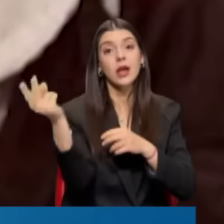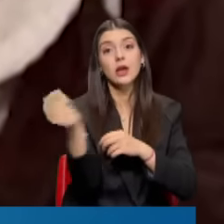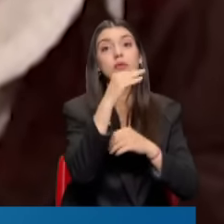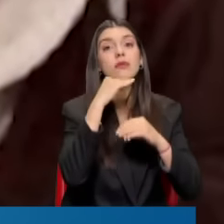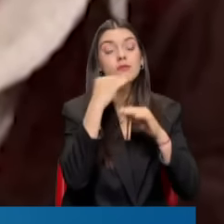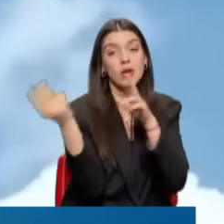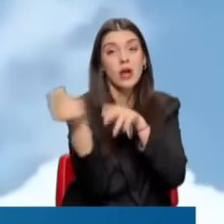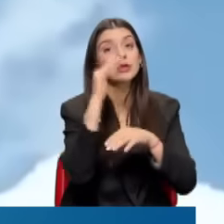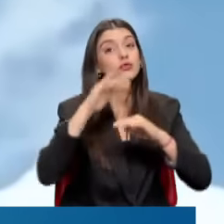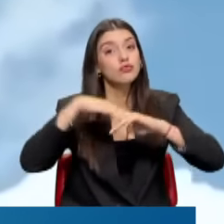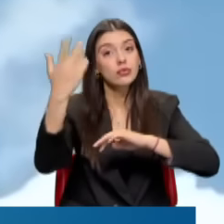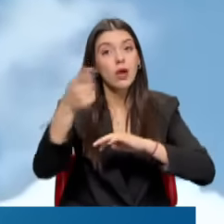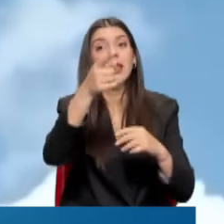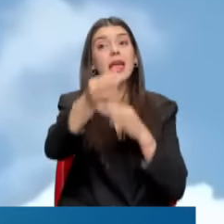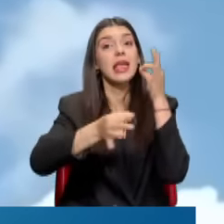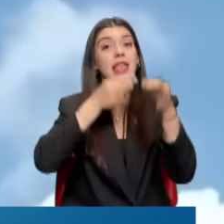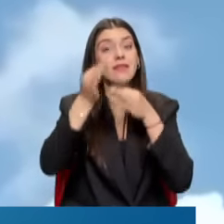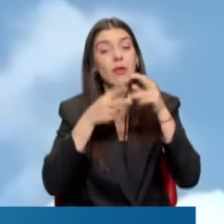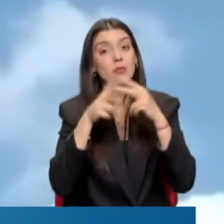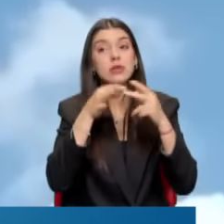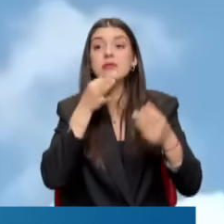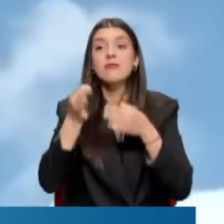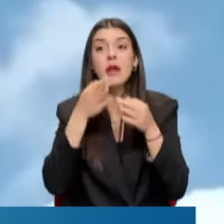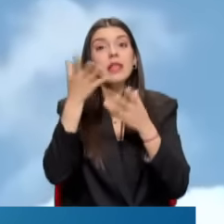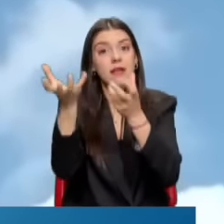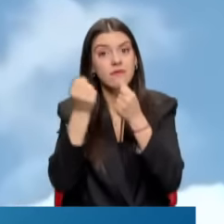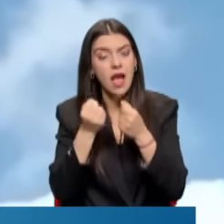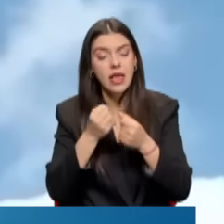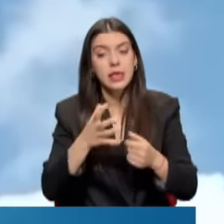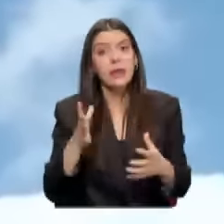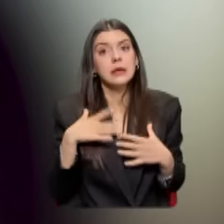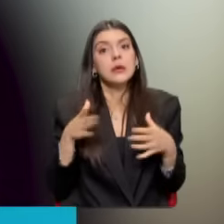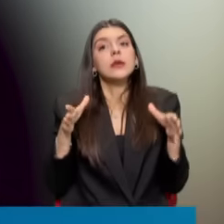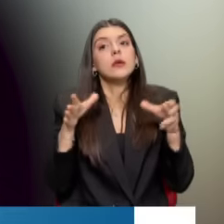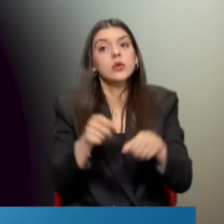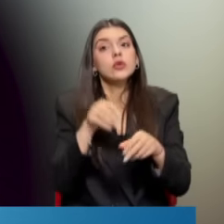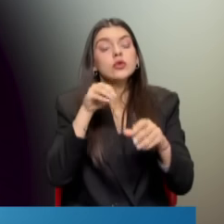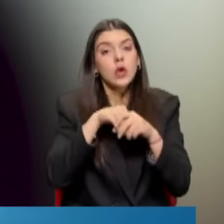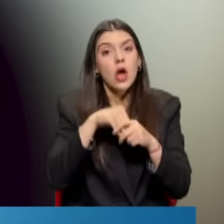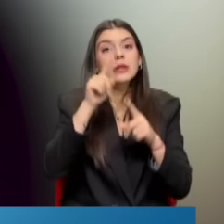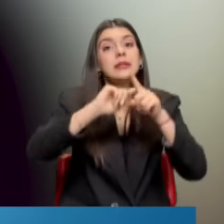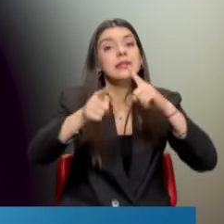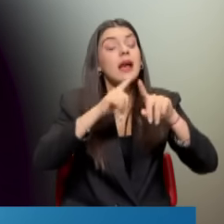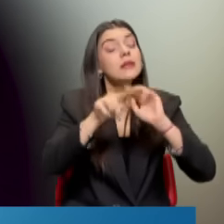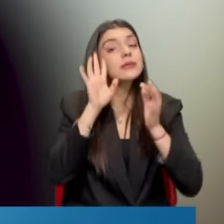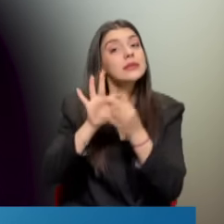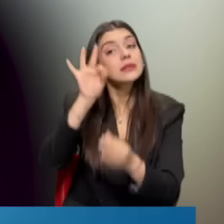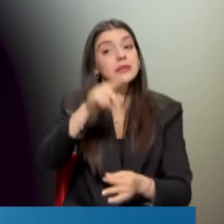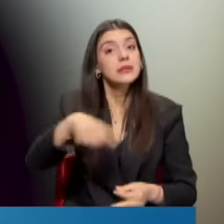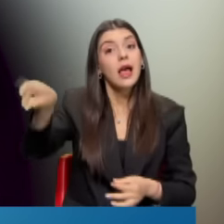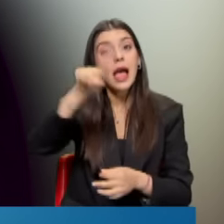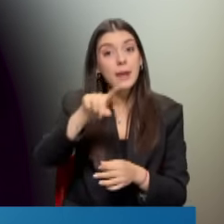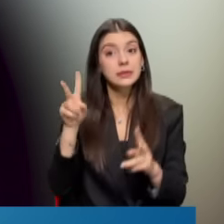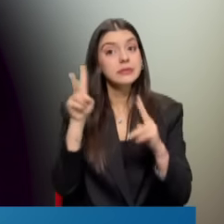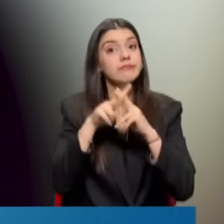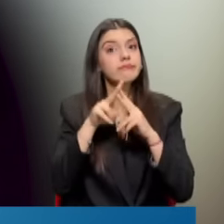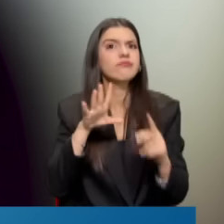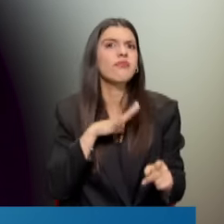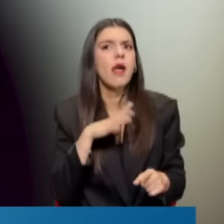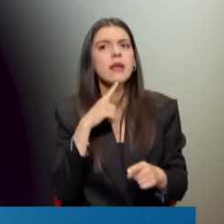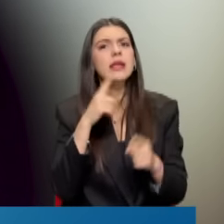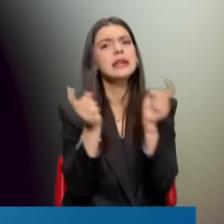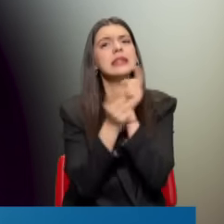sonra emniyete verdiği ifadeler için baskıyla alındı bazı siyasiler de soruşturmaya dahil edilmek istendiği iddiasında bulunmuştu kısa